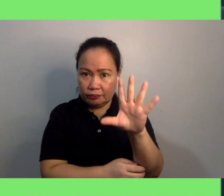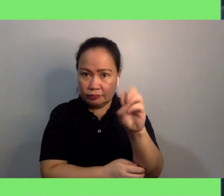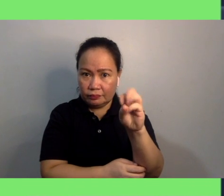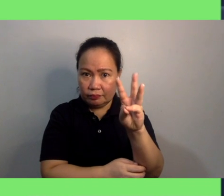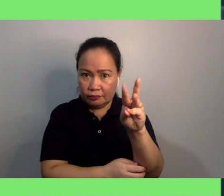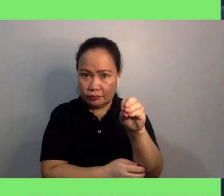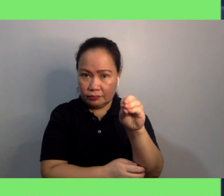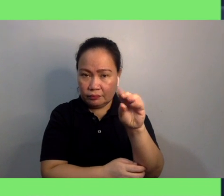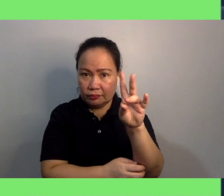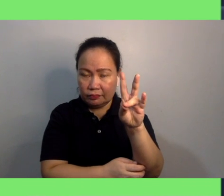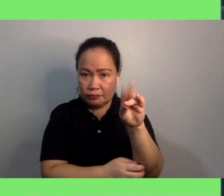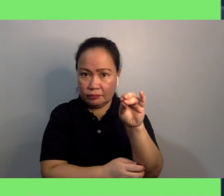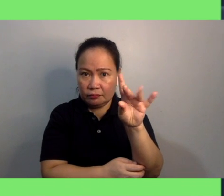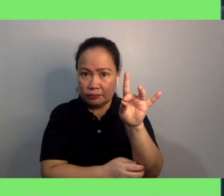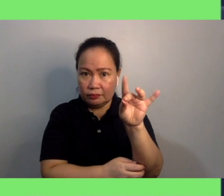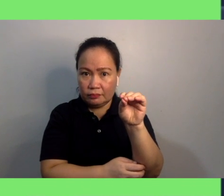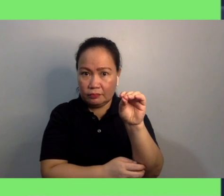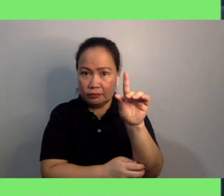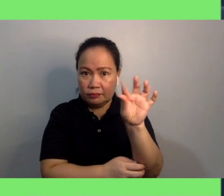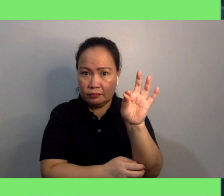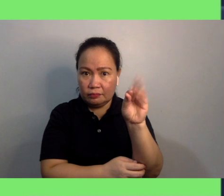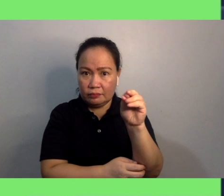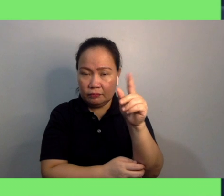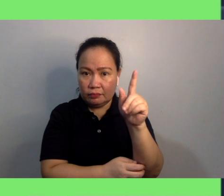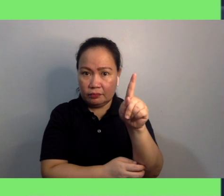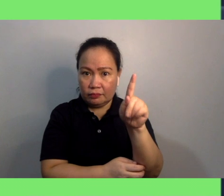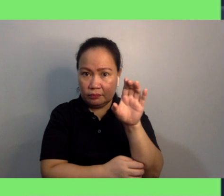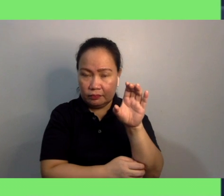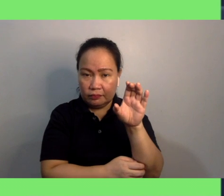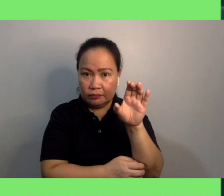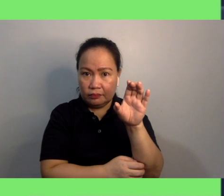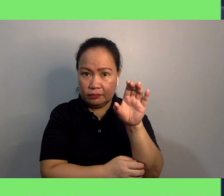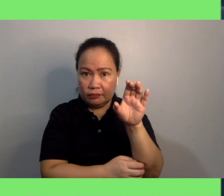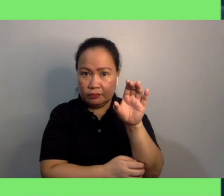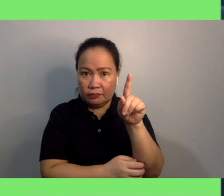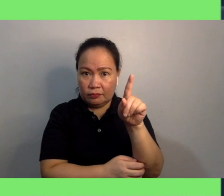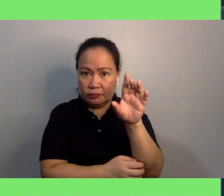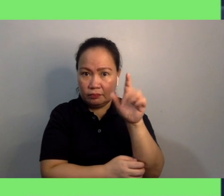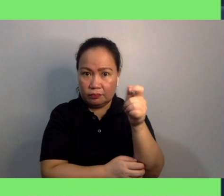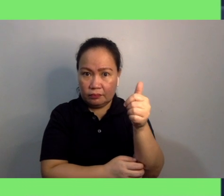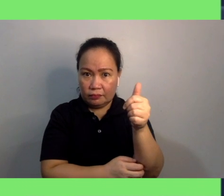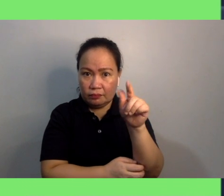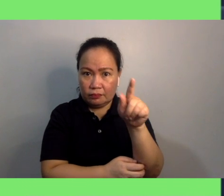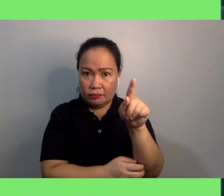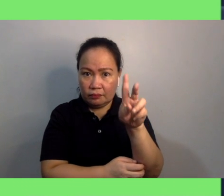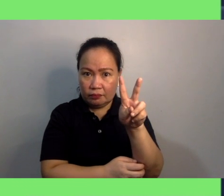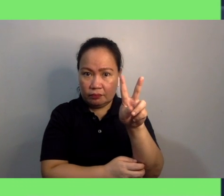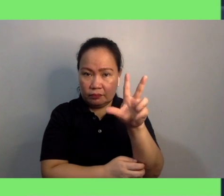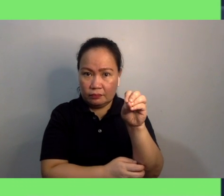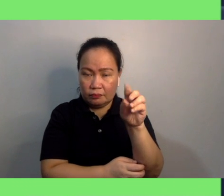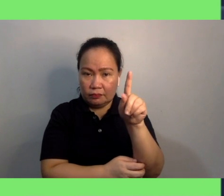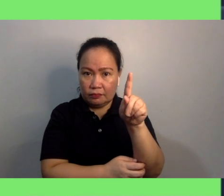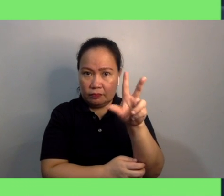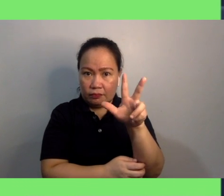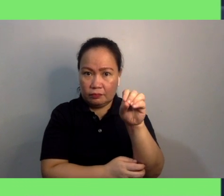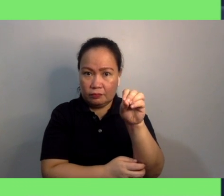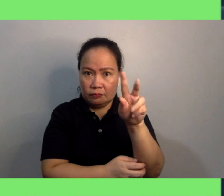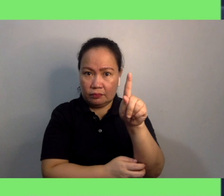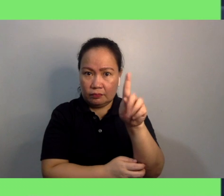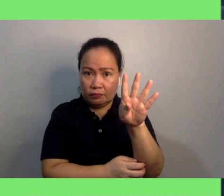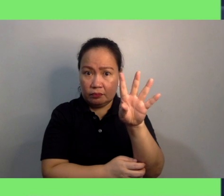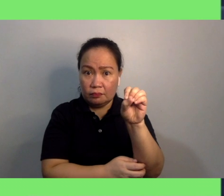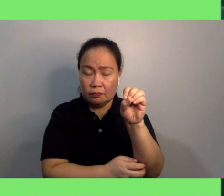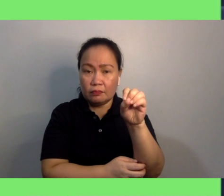50, 60, 70, 80, 90, 100, 10, 120, 130,